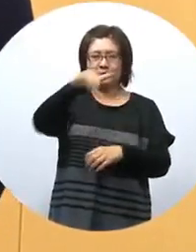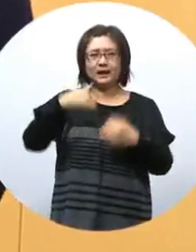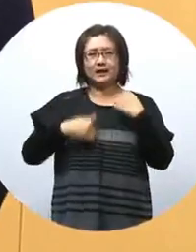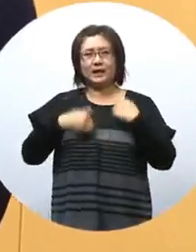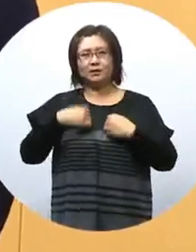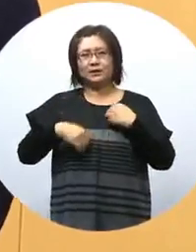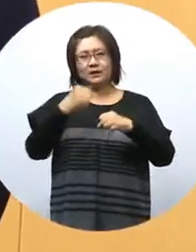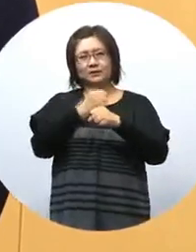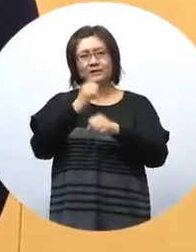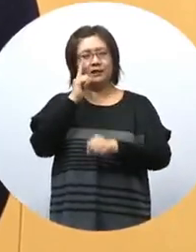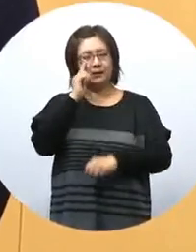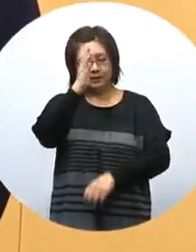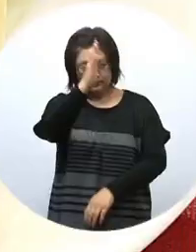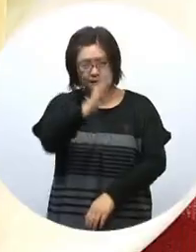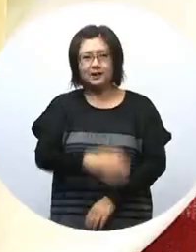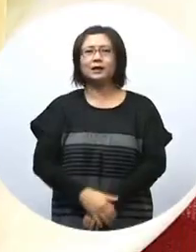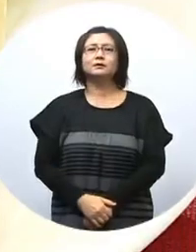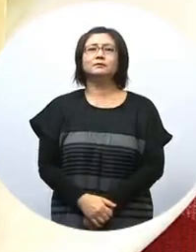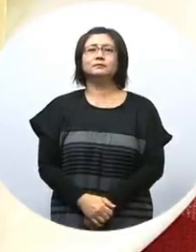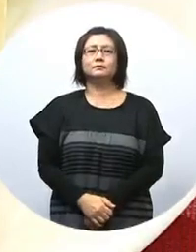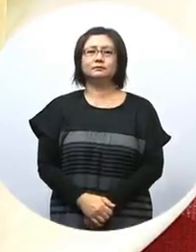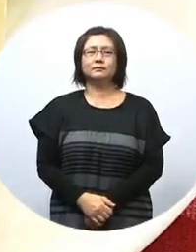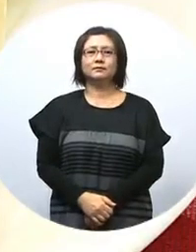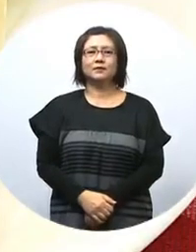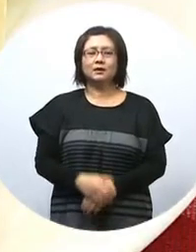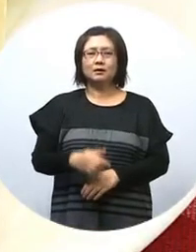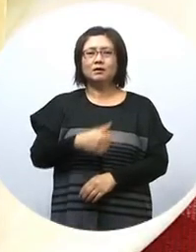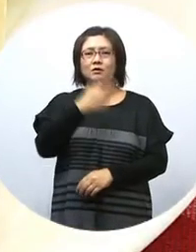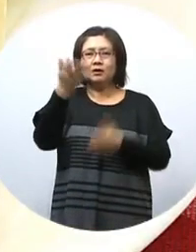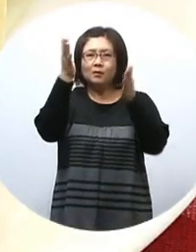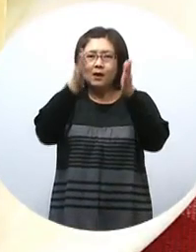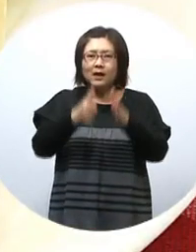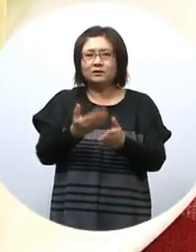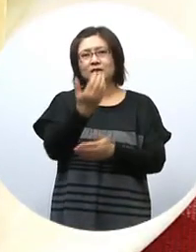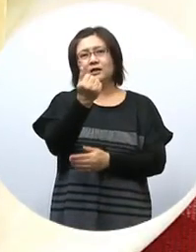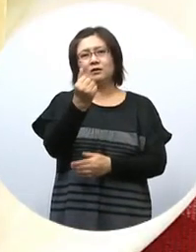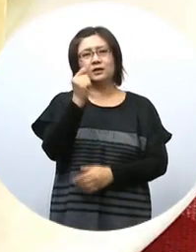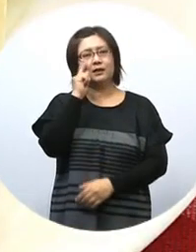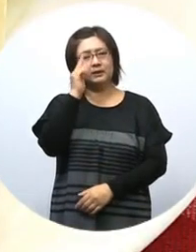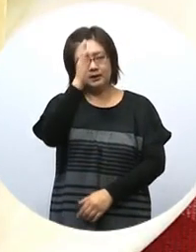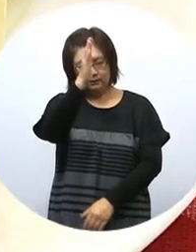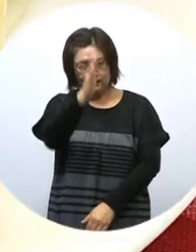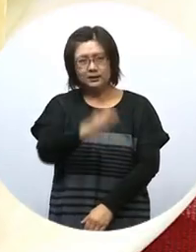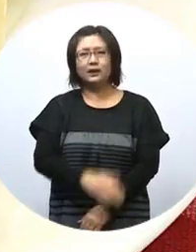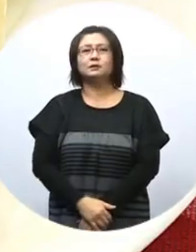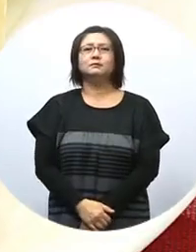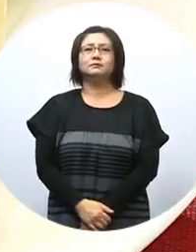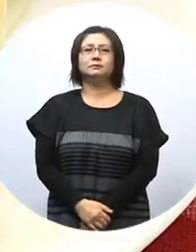ってみてください。 とてもヘルシーな餃子です。お試しください。